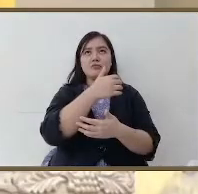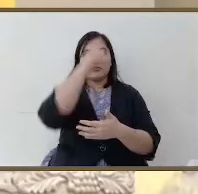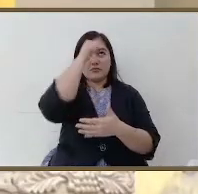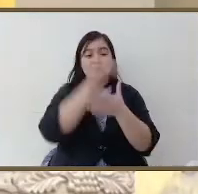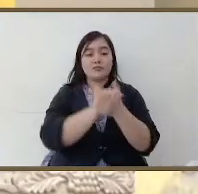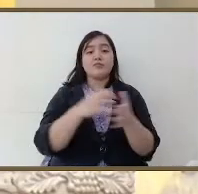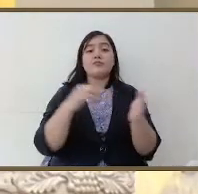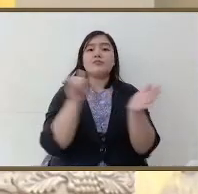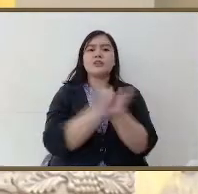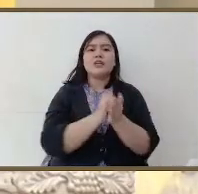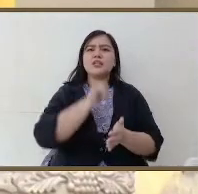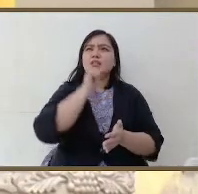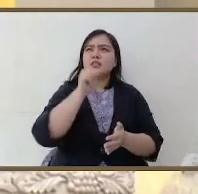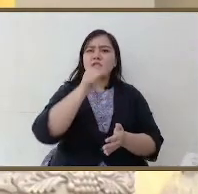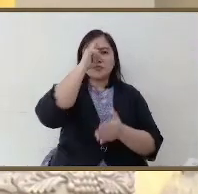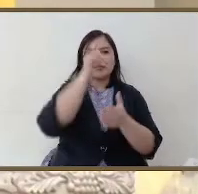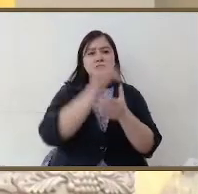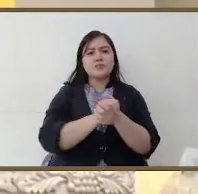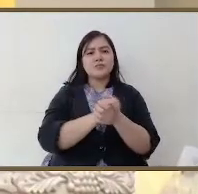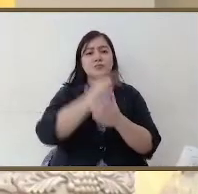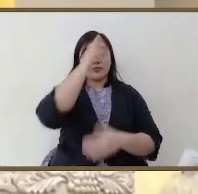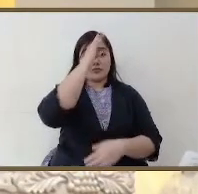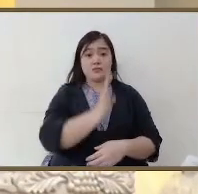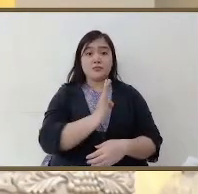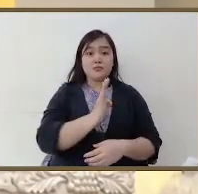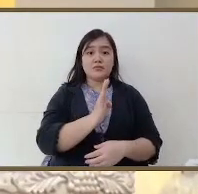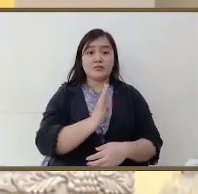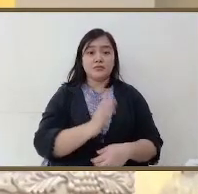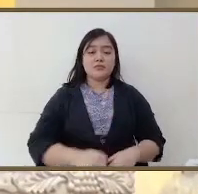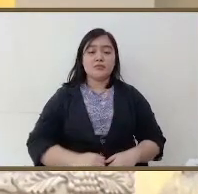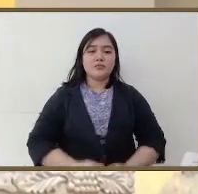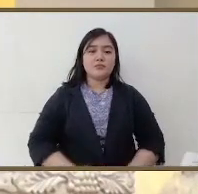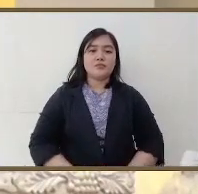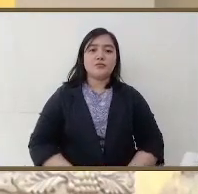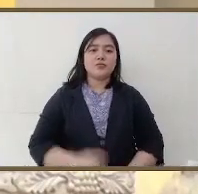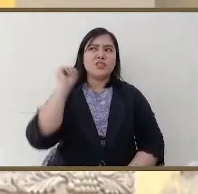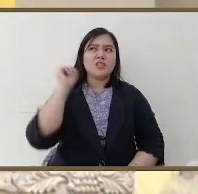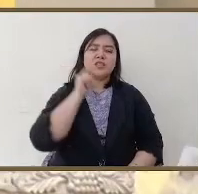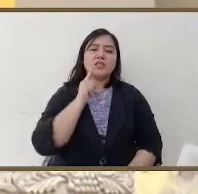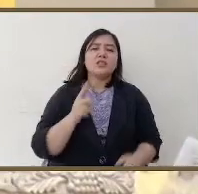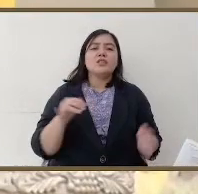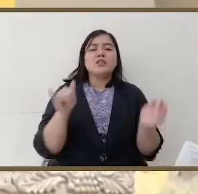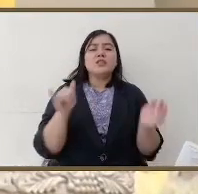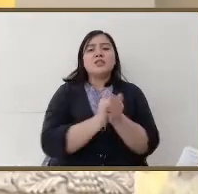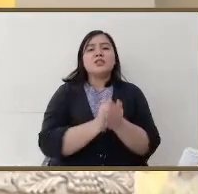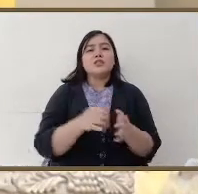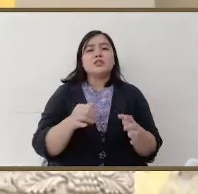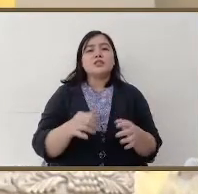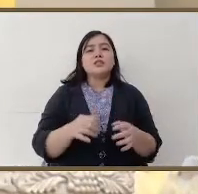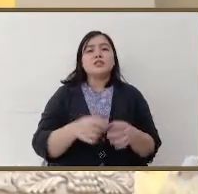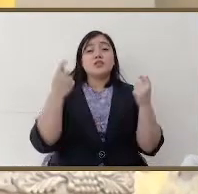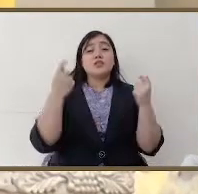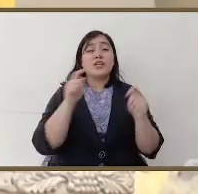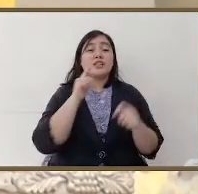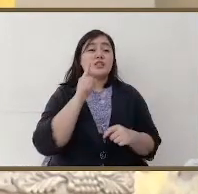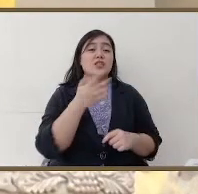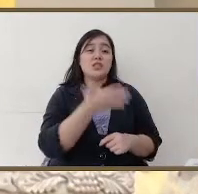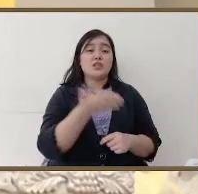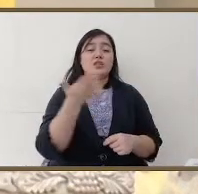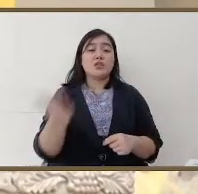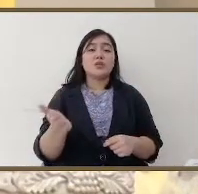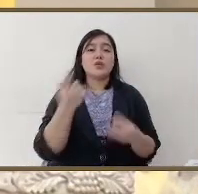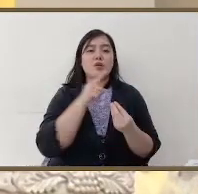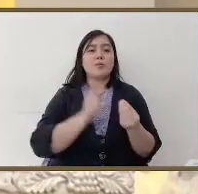walang Diyos? You see, I'm trying to tell you about the awareness of God's presence in the